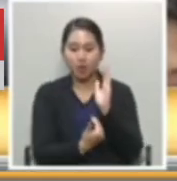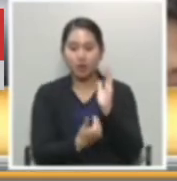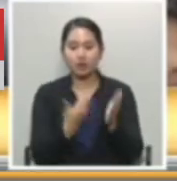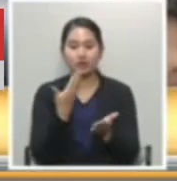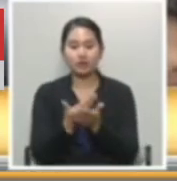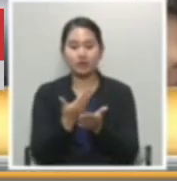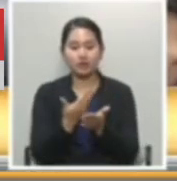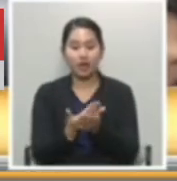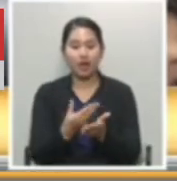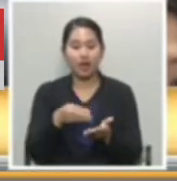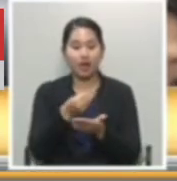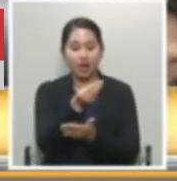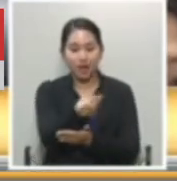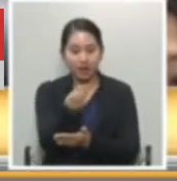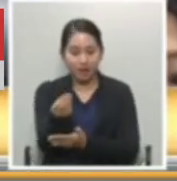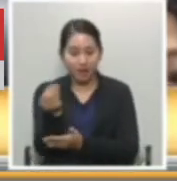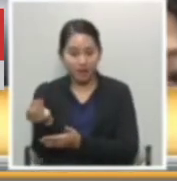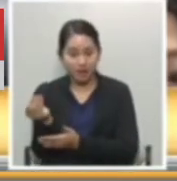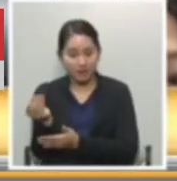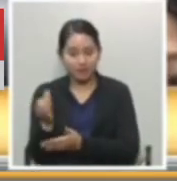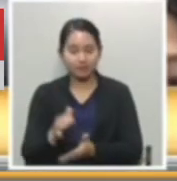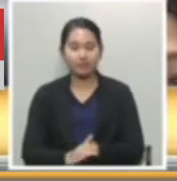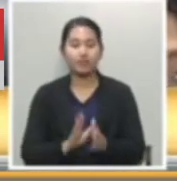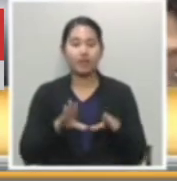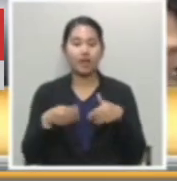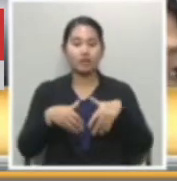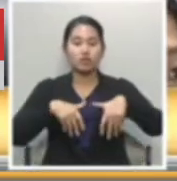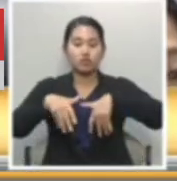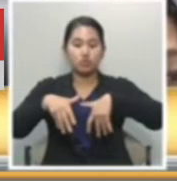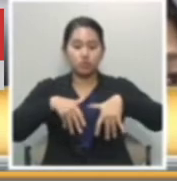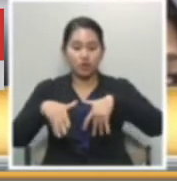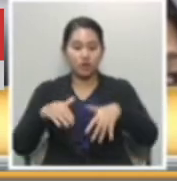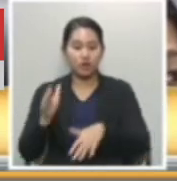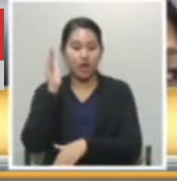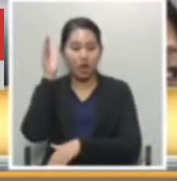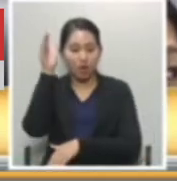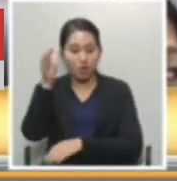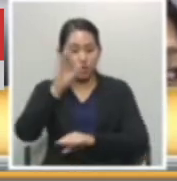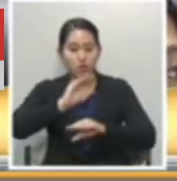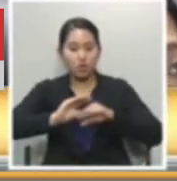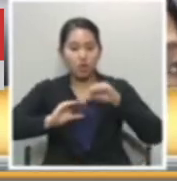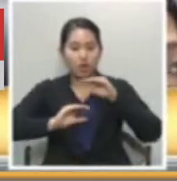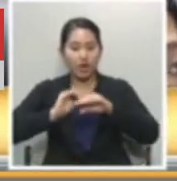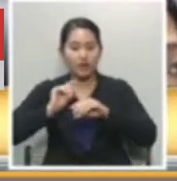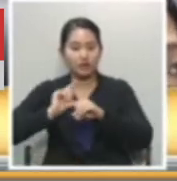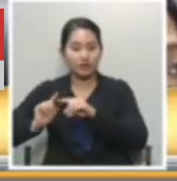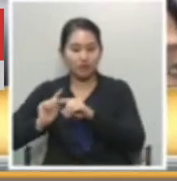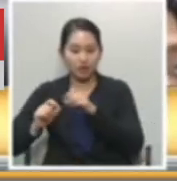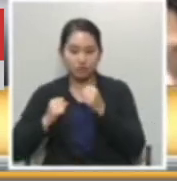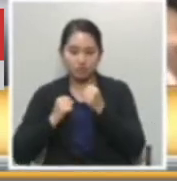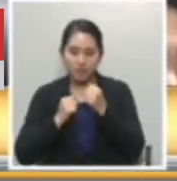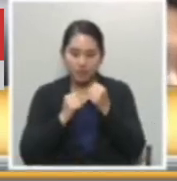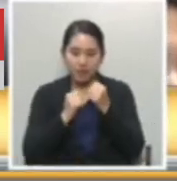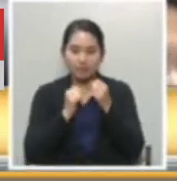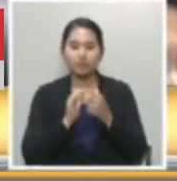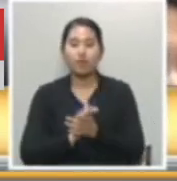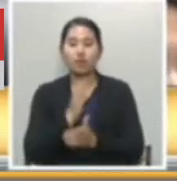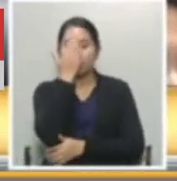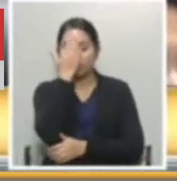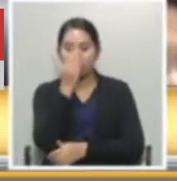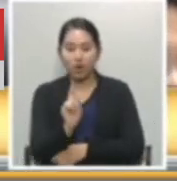องของการทำให้พี่น้องประชาชนมีอนาคตด้วยโครงการที่ต้องใช้ความพยายามนิดหนึ่งเนี่ยนะครับเป็นเพ